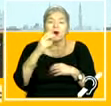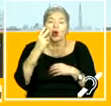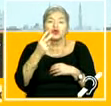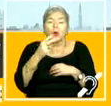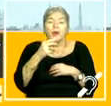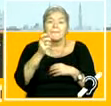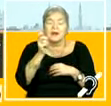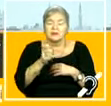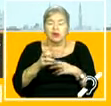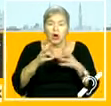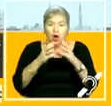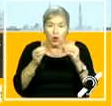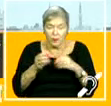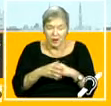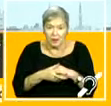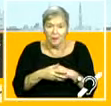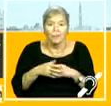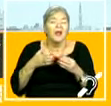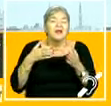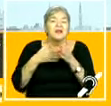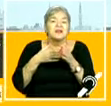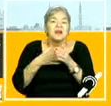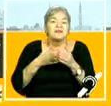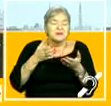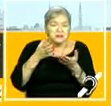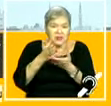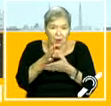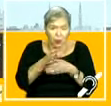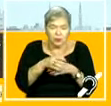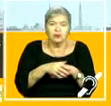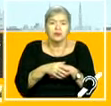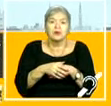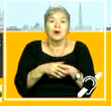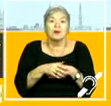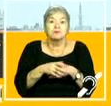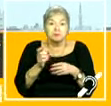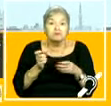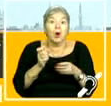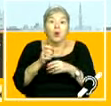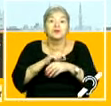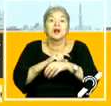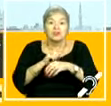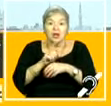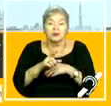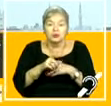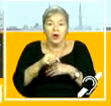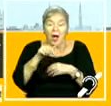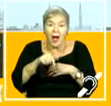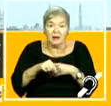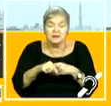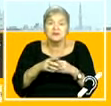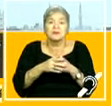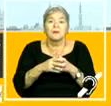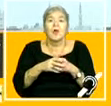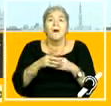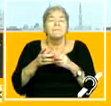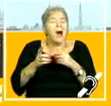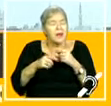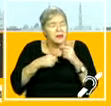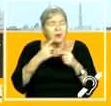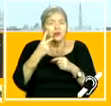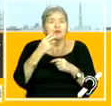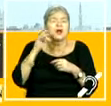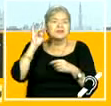români. Continuăm demersurile, suntem contra cronometru. Astăzi mai avem planificate o cursă Tarom